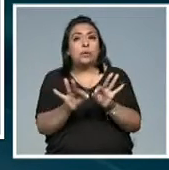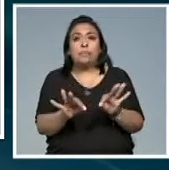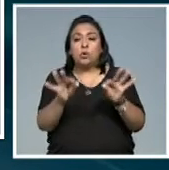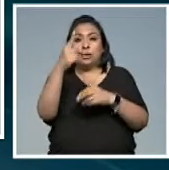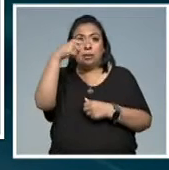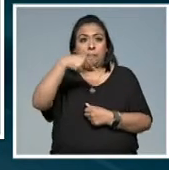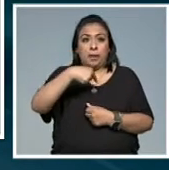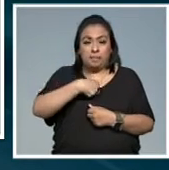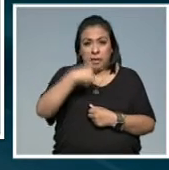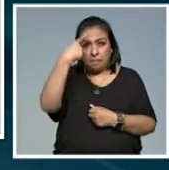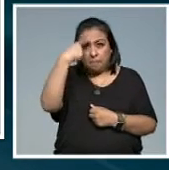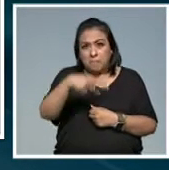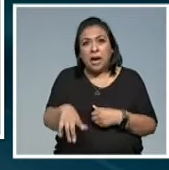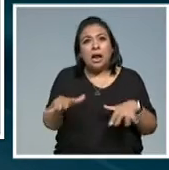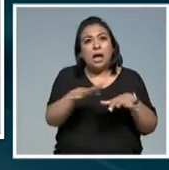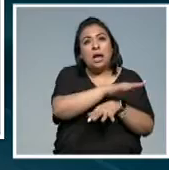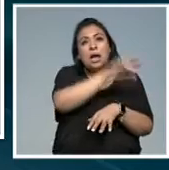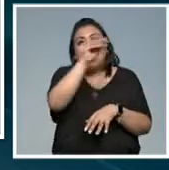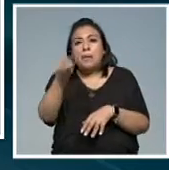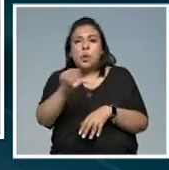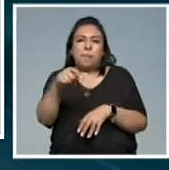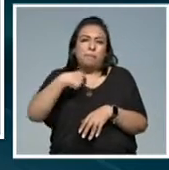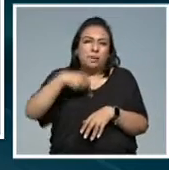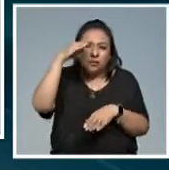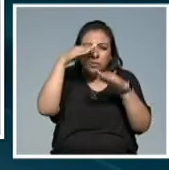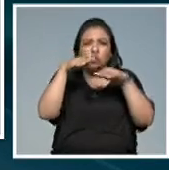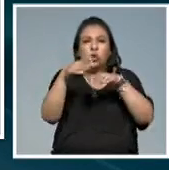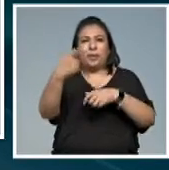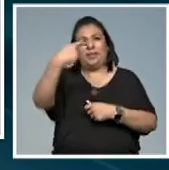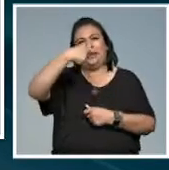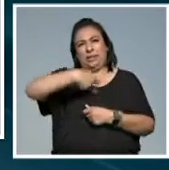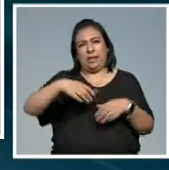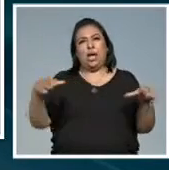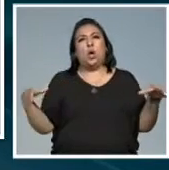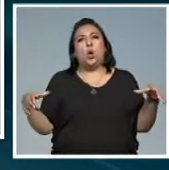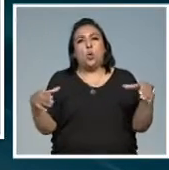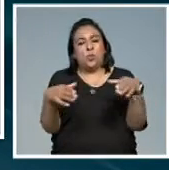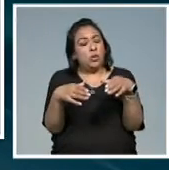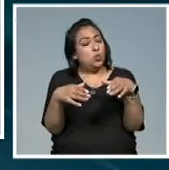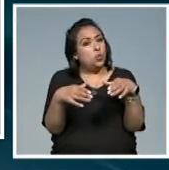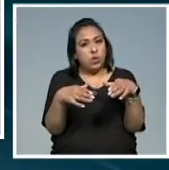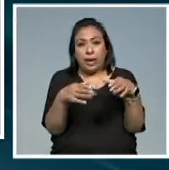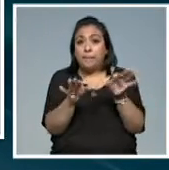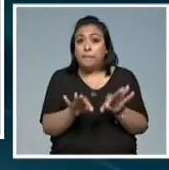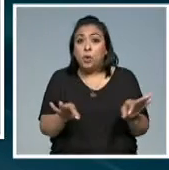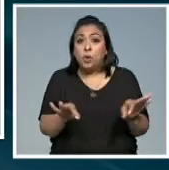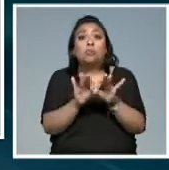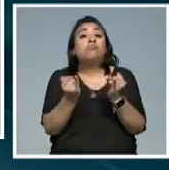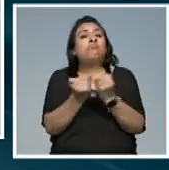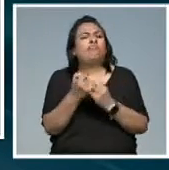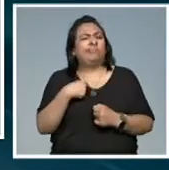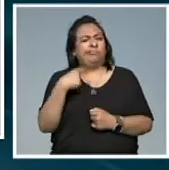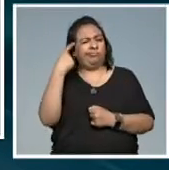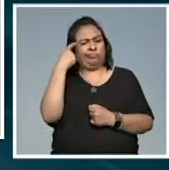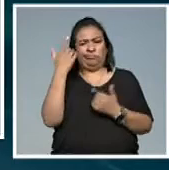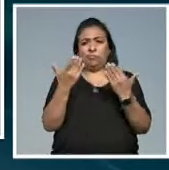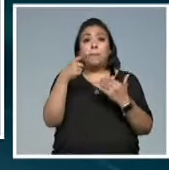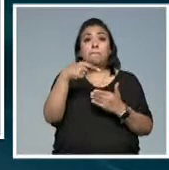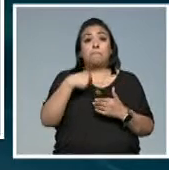me per iniziare a fare quel passaggio tra ragionamento sull'identità e la comunità. E quindi sembra paradossale, ma il mio libro